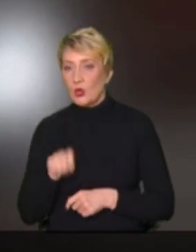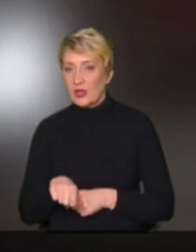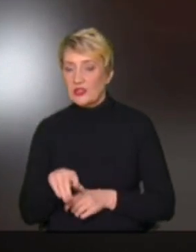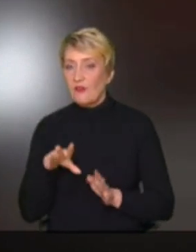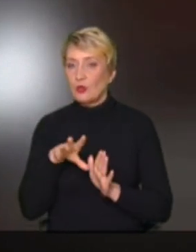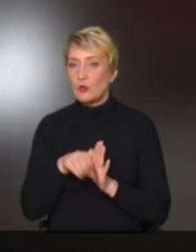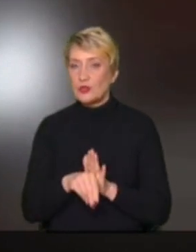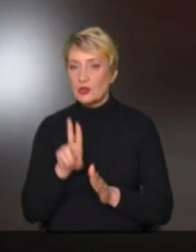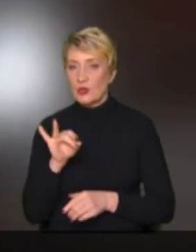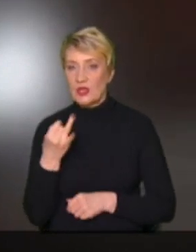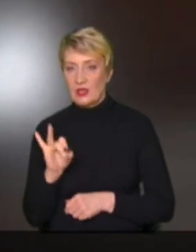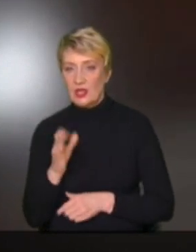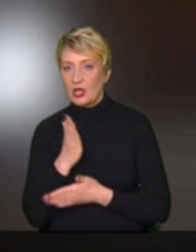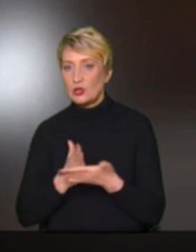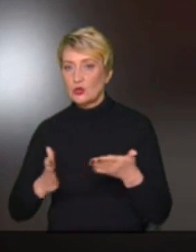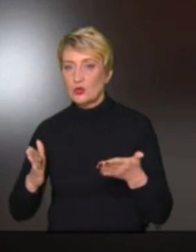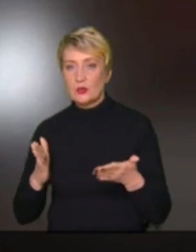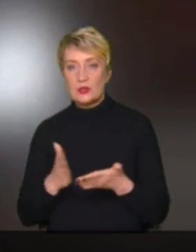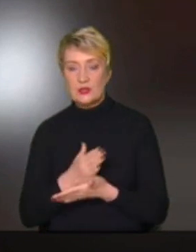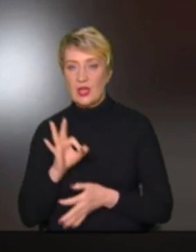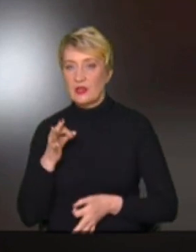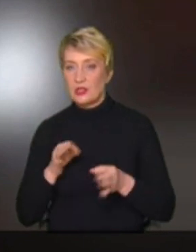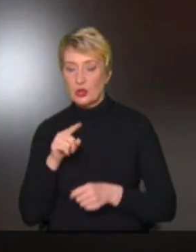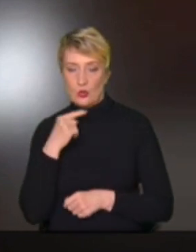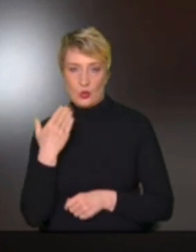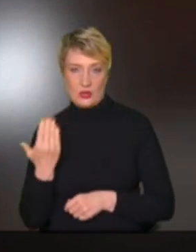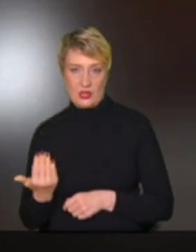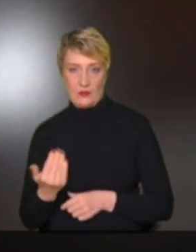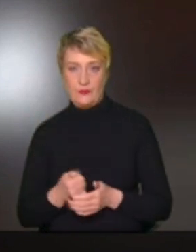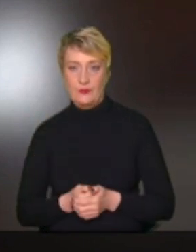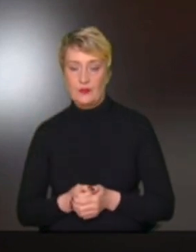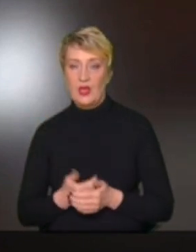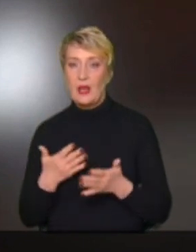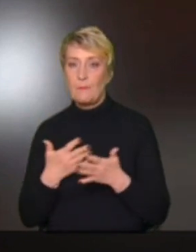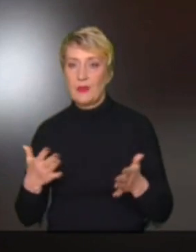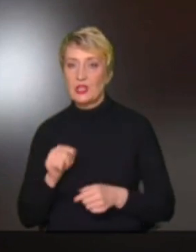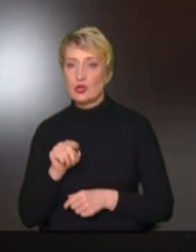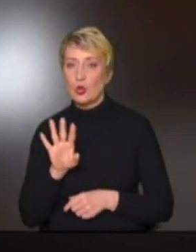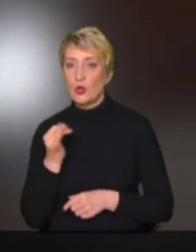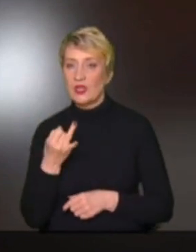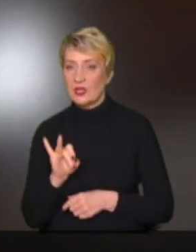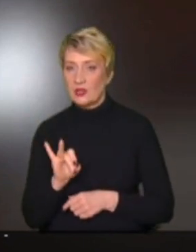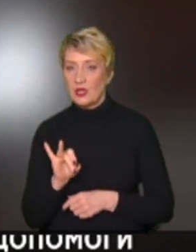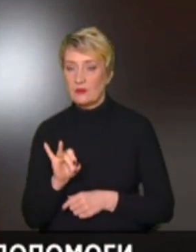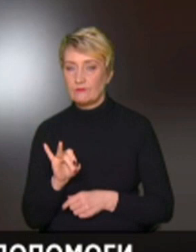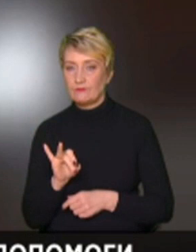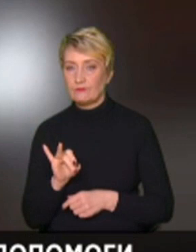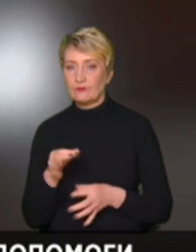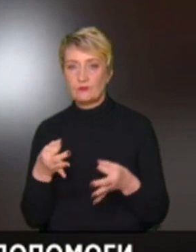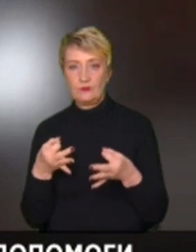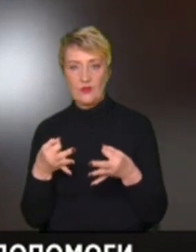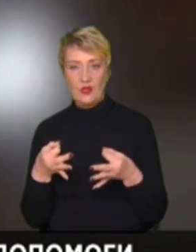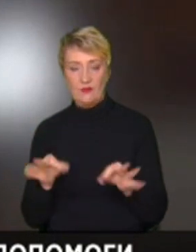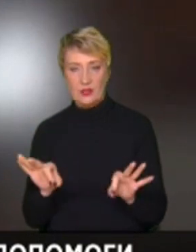Китай жодного разу відкрито не засудив Росію. І більш того, Китай відкрито, риторично